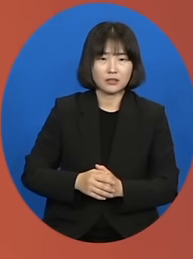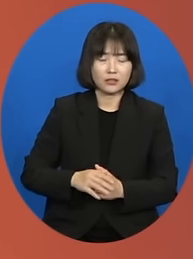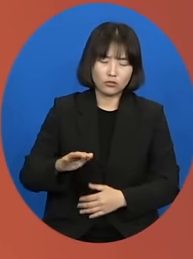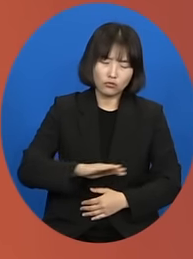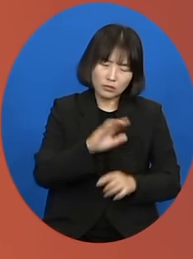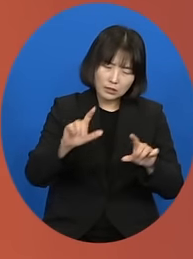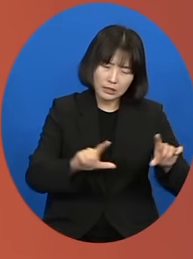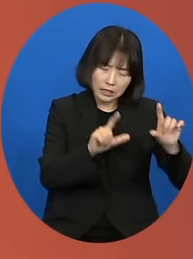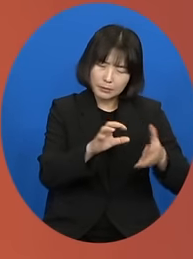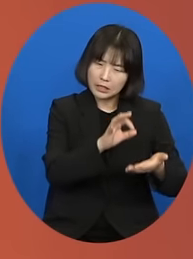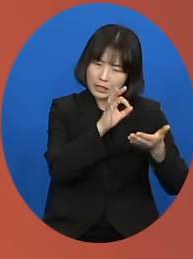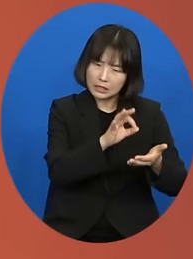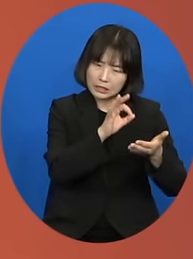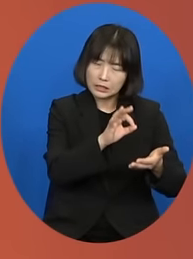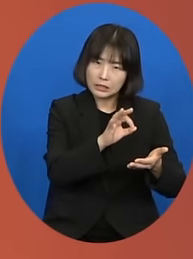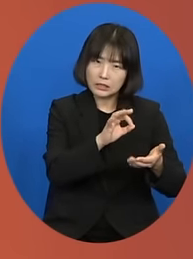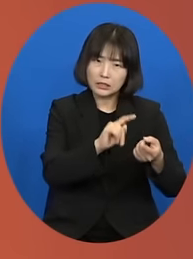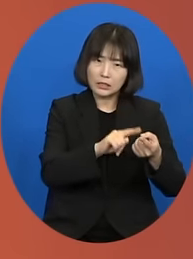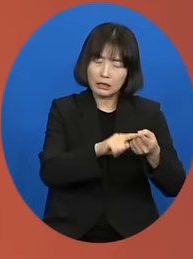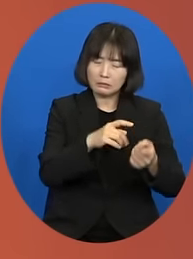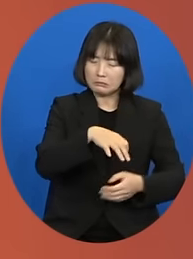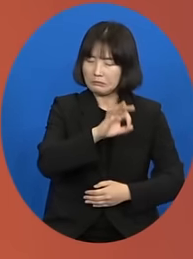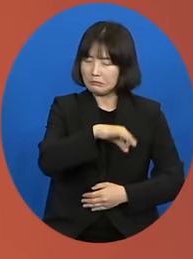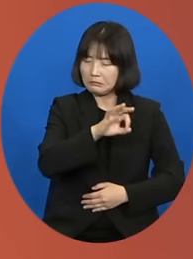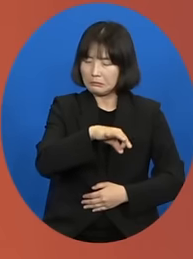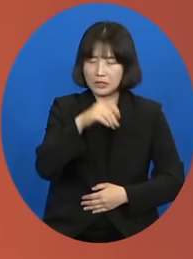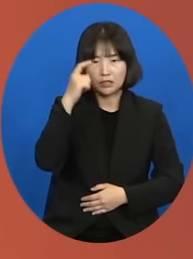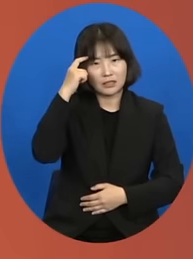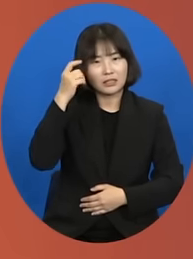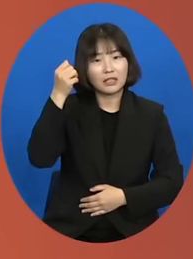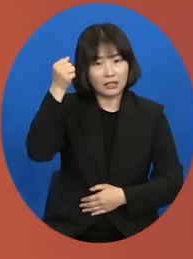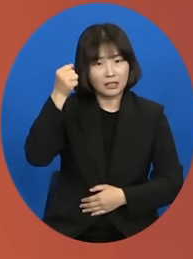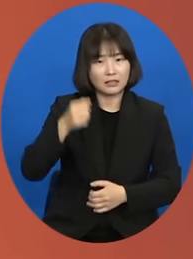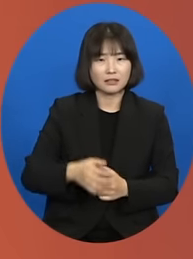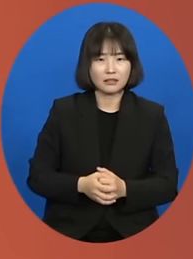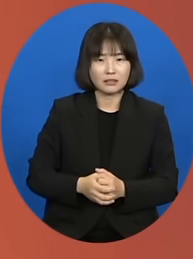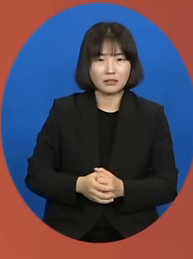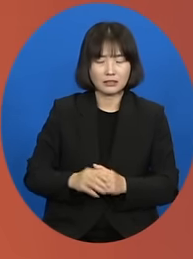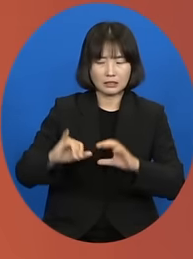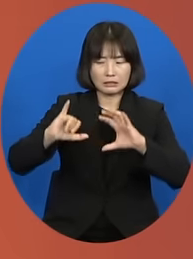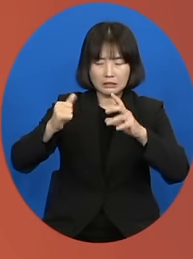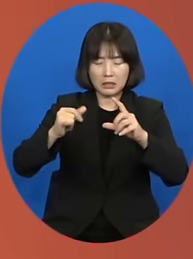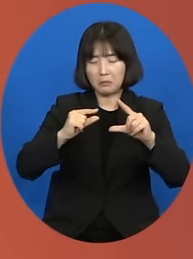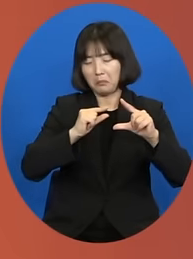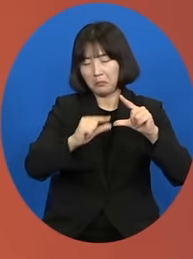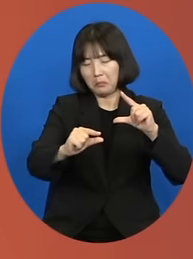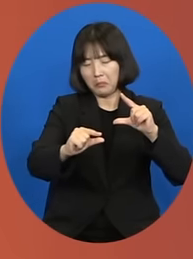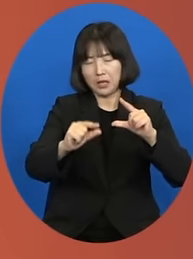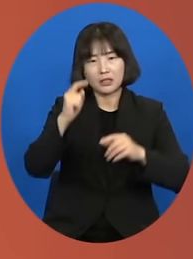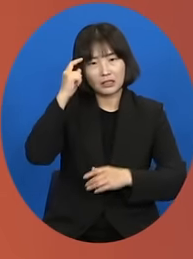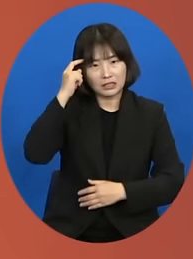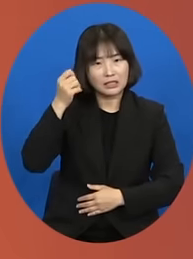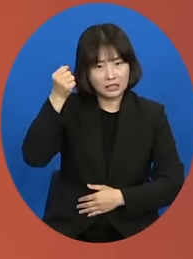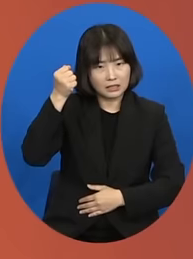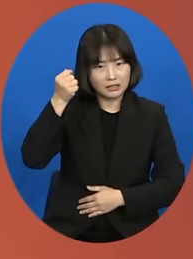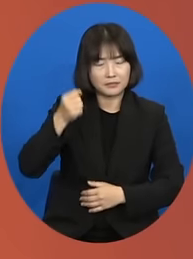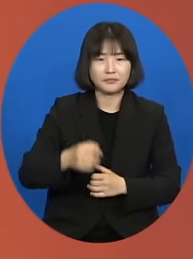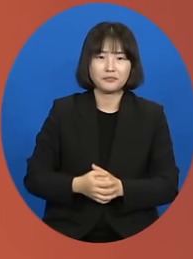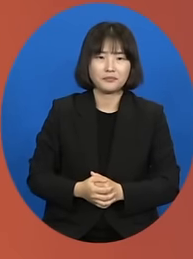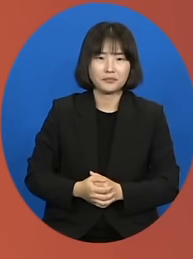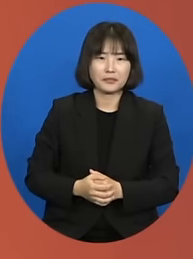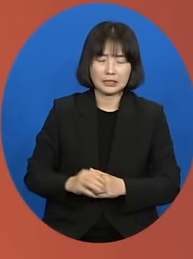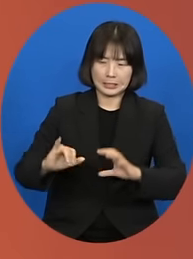가치를 굉장히 보잘것없이 봅니다. 세상의 한 부분으로 봅니다. 그래서 세상에서 유력한